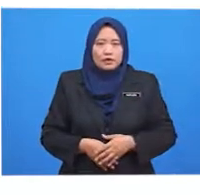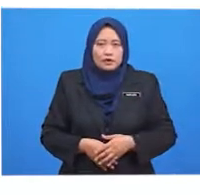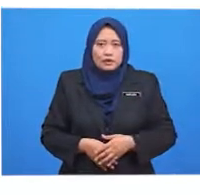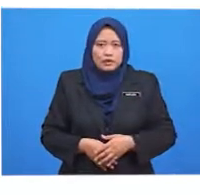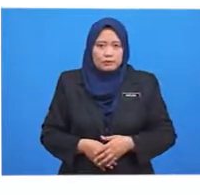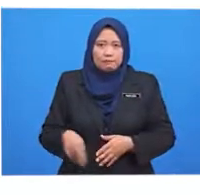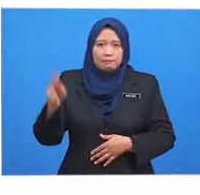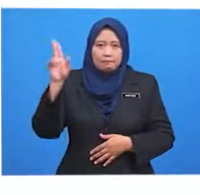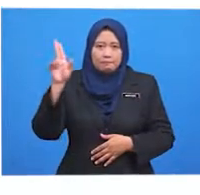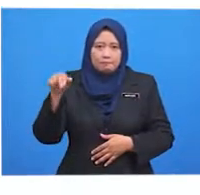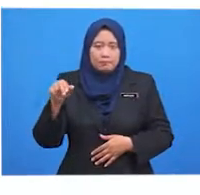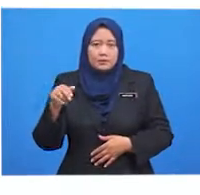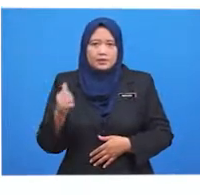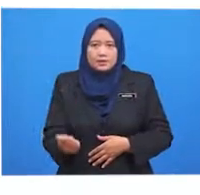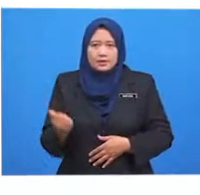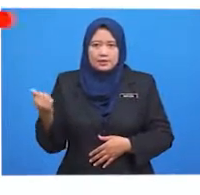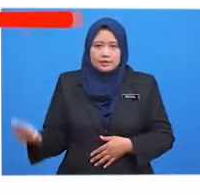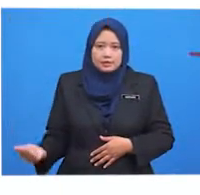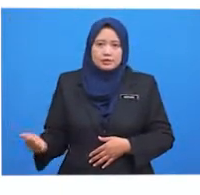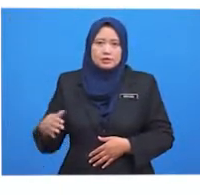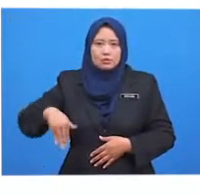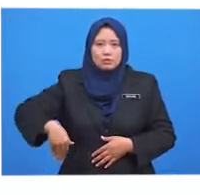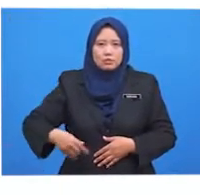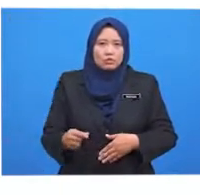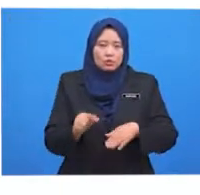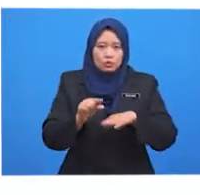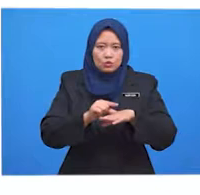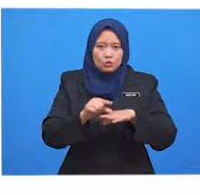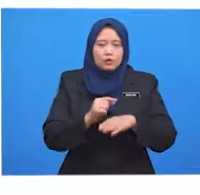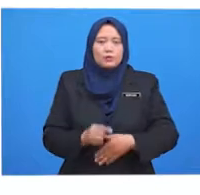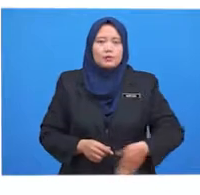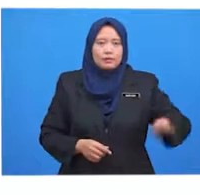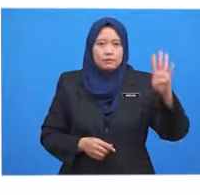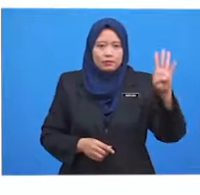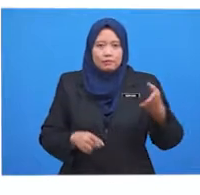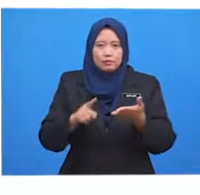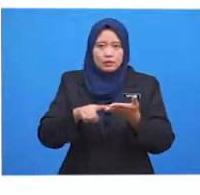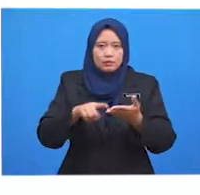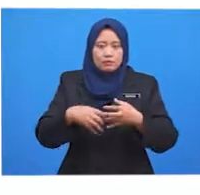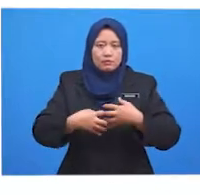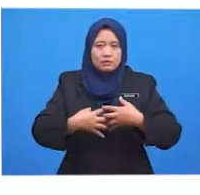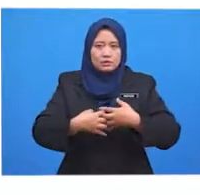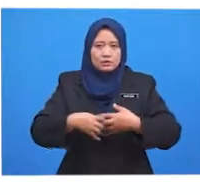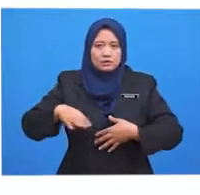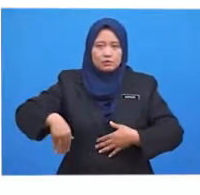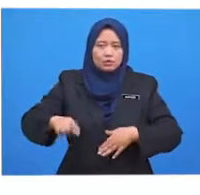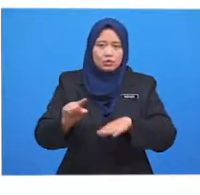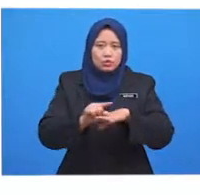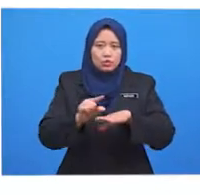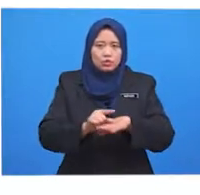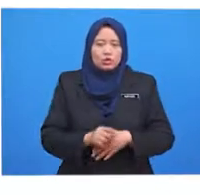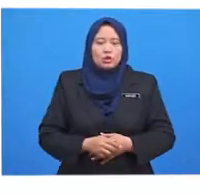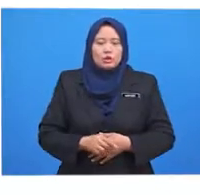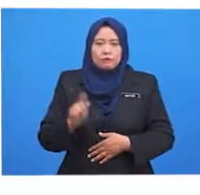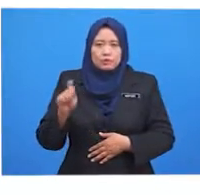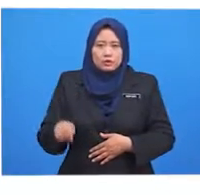Pasang siap aksesori mesin sebelum guna. 14. Periksa mesin sebelum guna. Pastikan